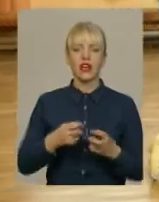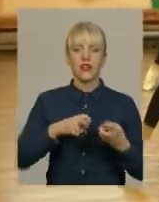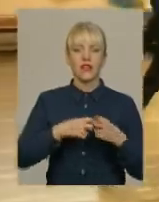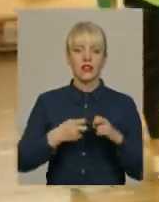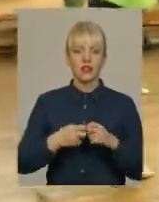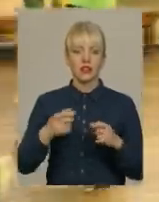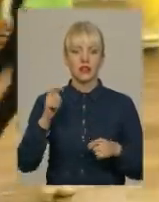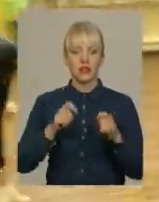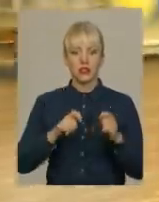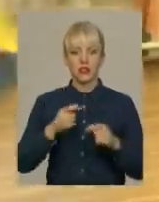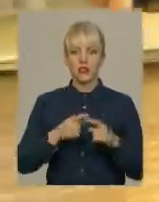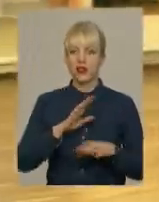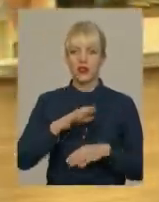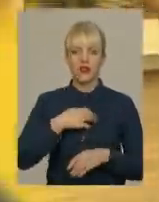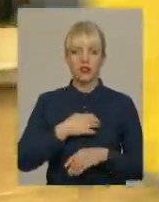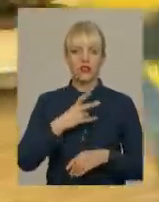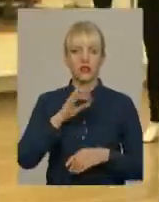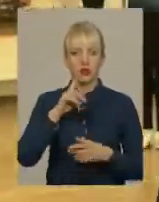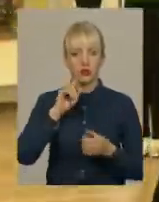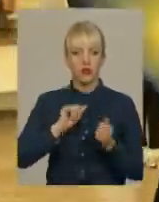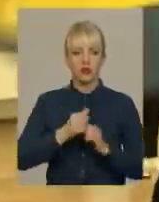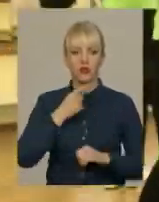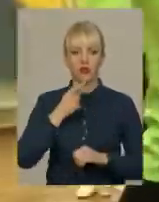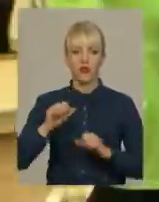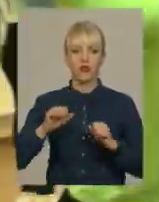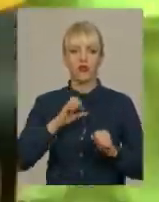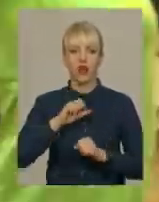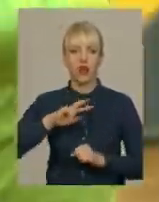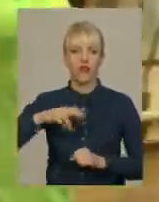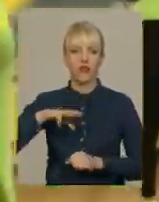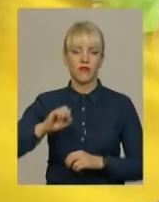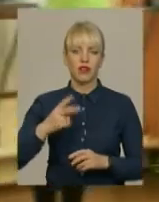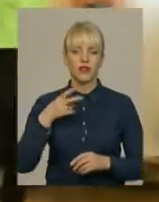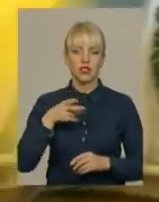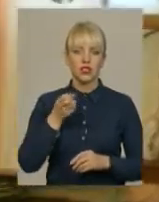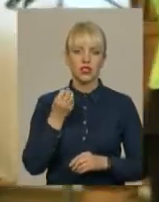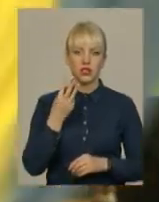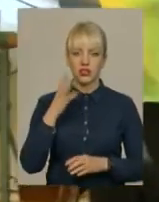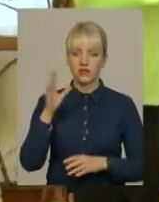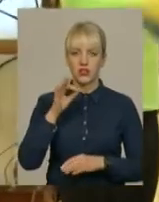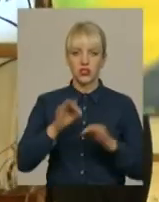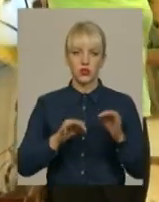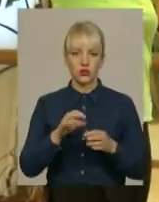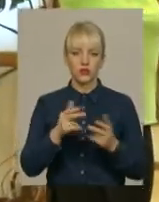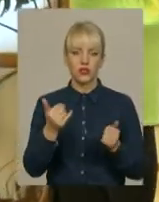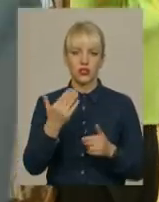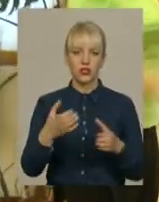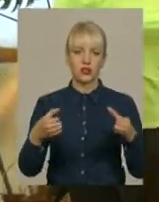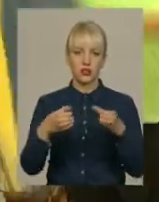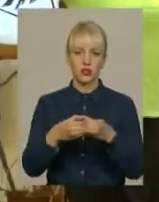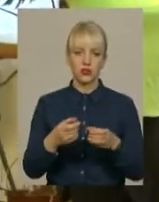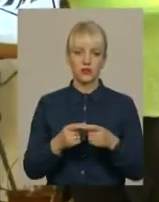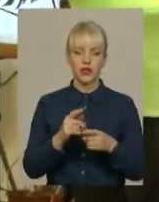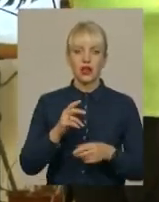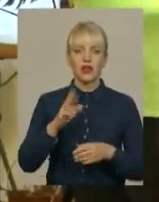настільки важливий, як чемпіонат світу, але пам'ятний, кажуть керівники «Альфи». У 2013-му всі члени журі визнали їхню танцювальну композицію на